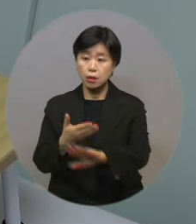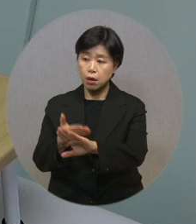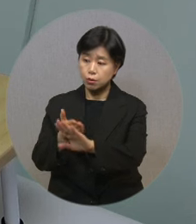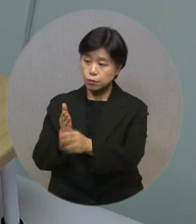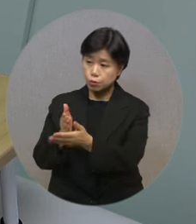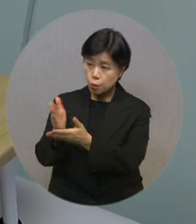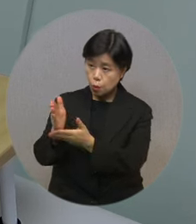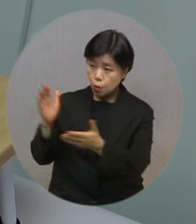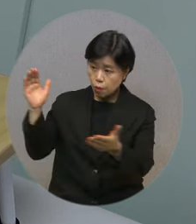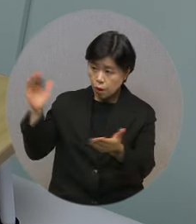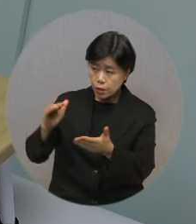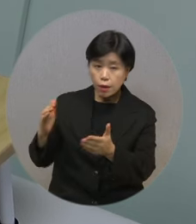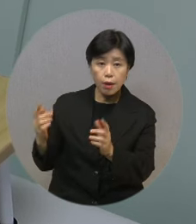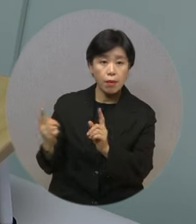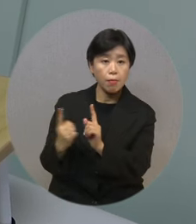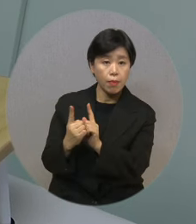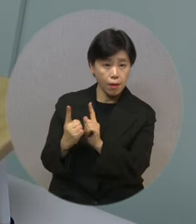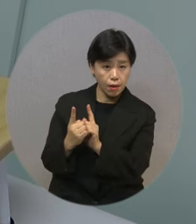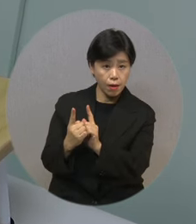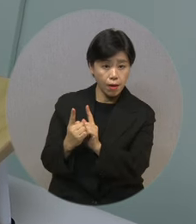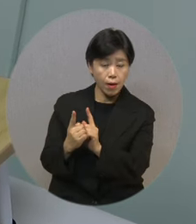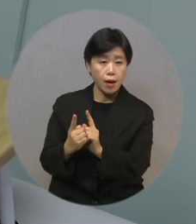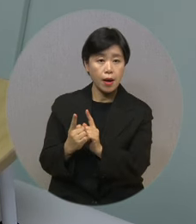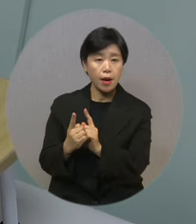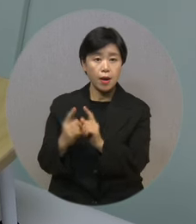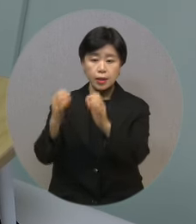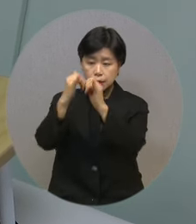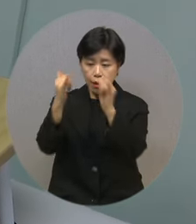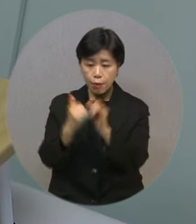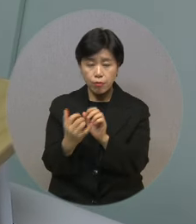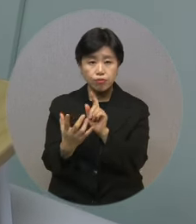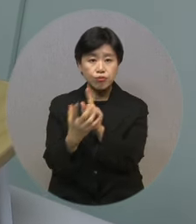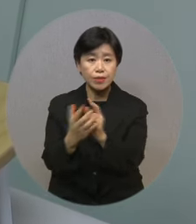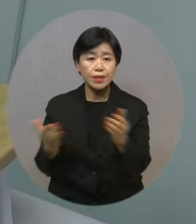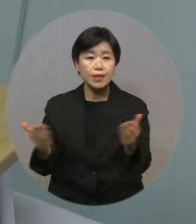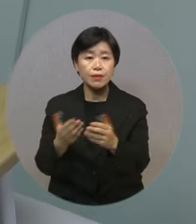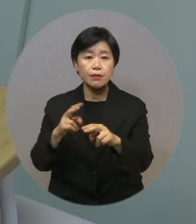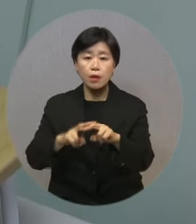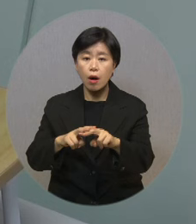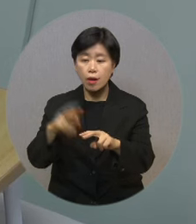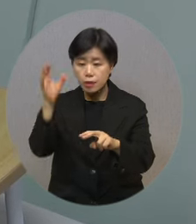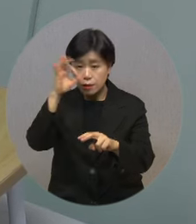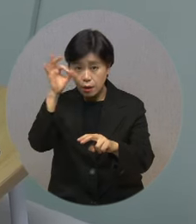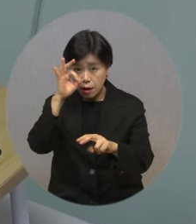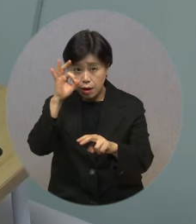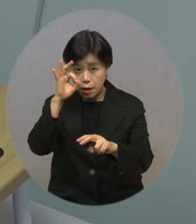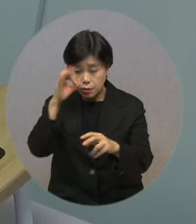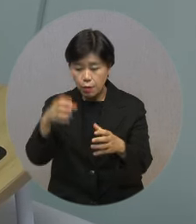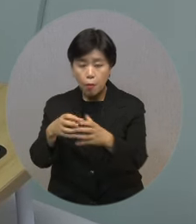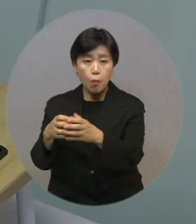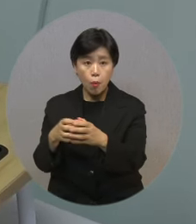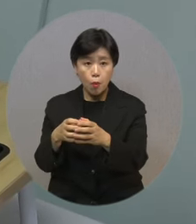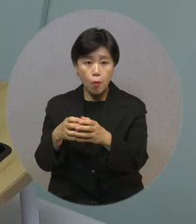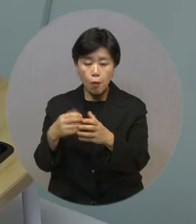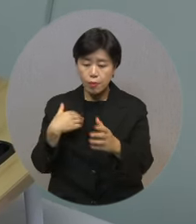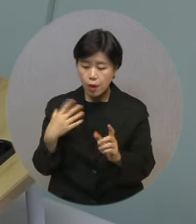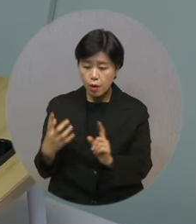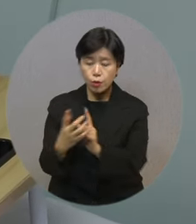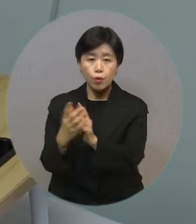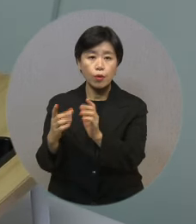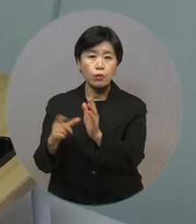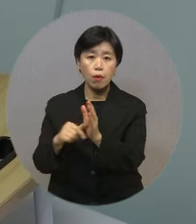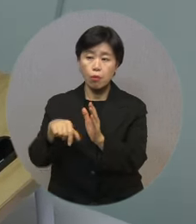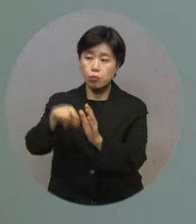학생분들과 취업 스터디를 하면서 그 학생분들이 추천해 주신 책이